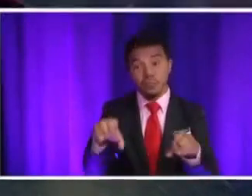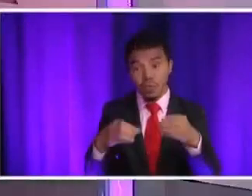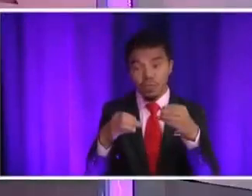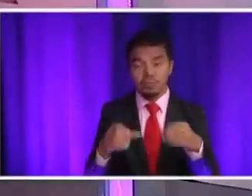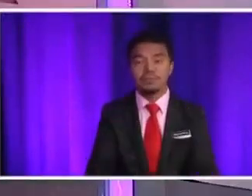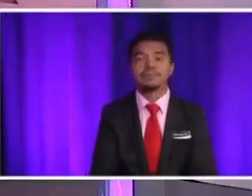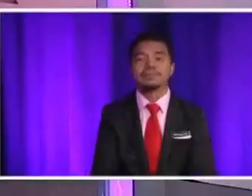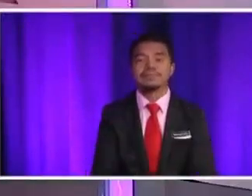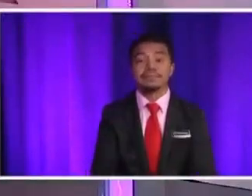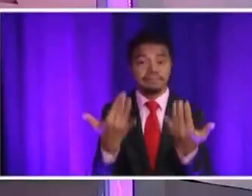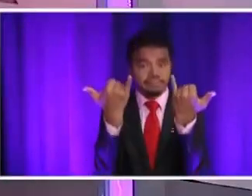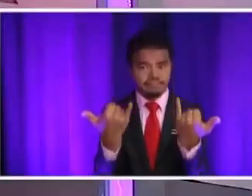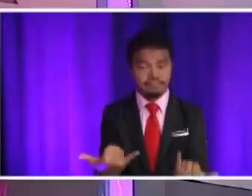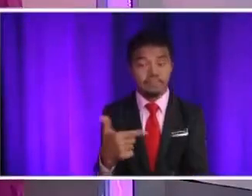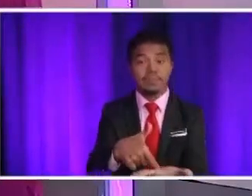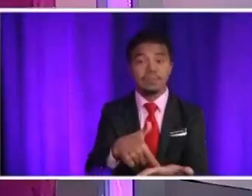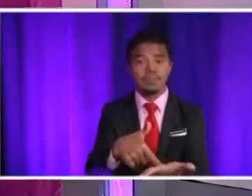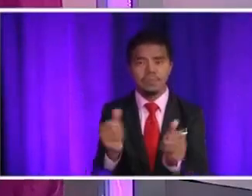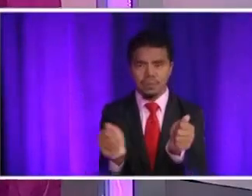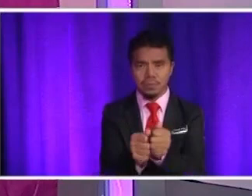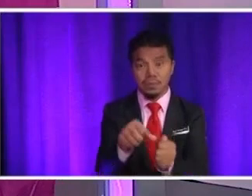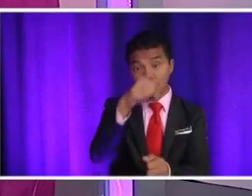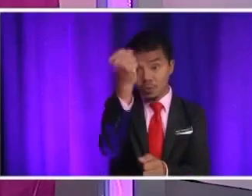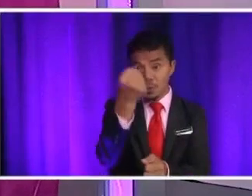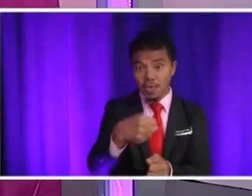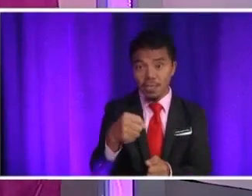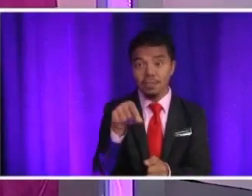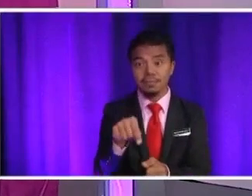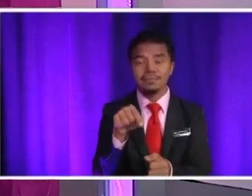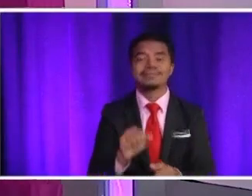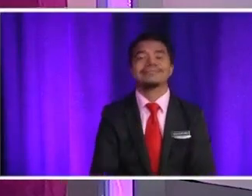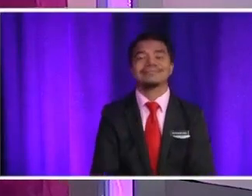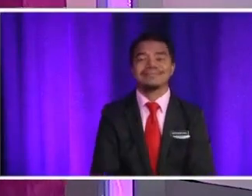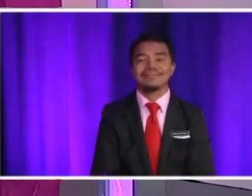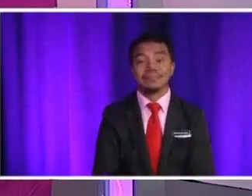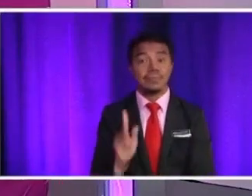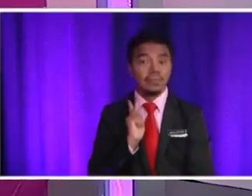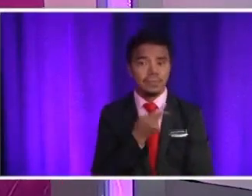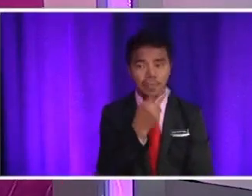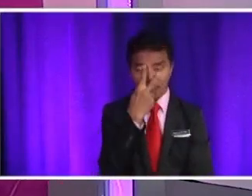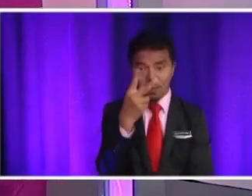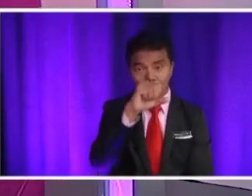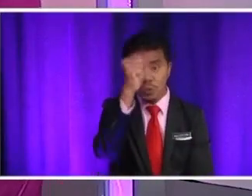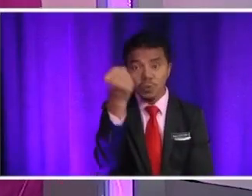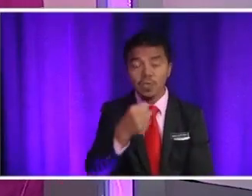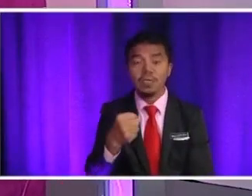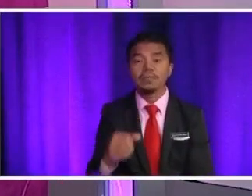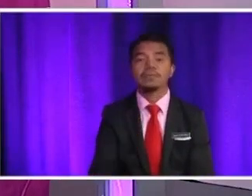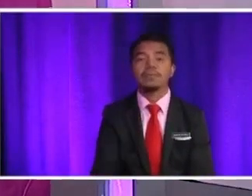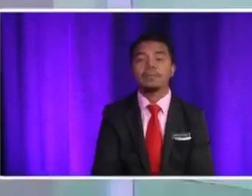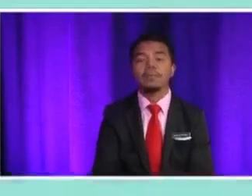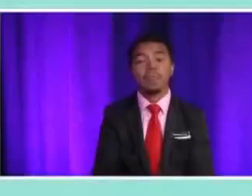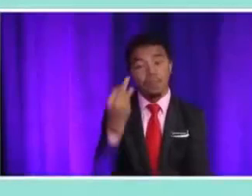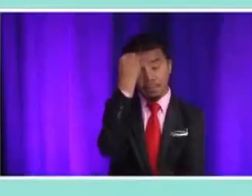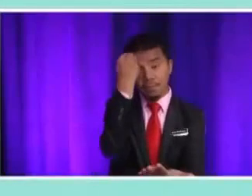uji mereka dengan soalan. Okey, right. Jom. Ya, kita tengok soalan. Okey, maklumat berikut